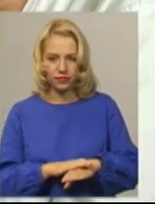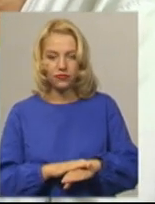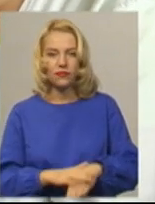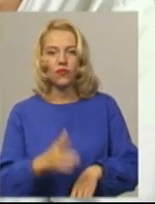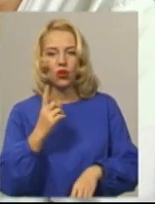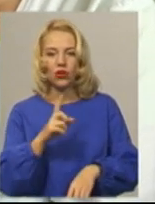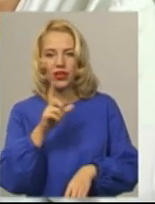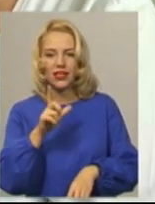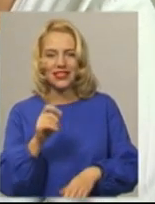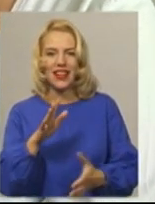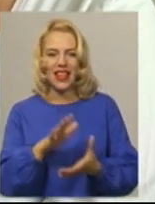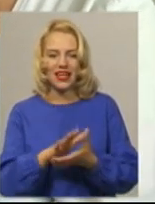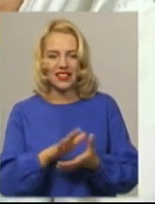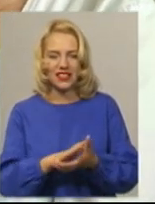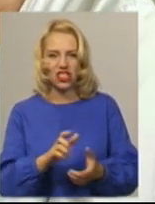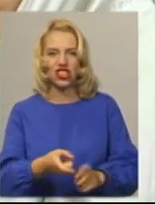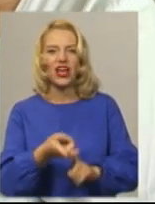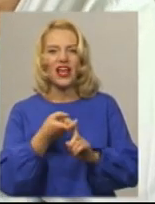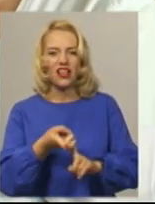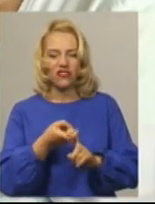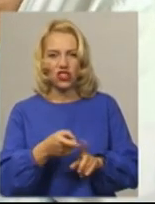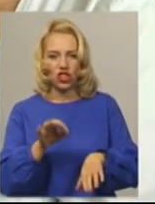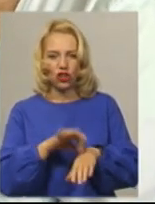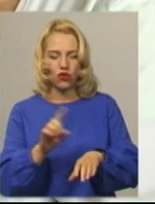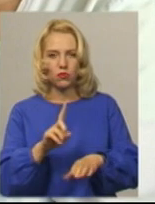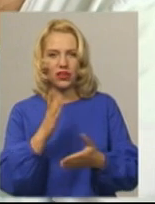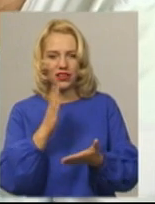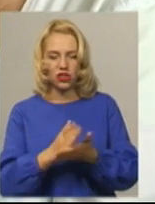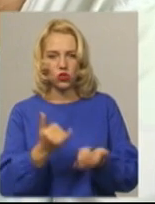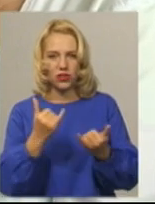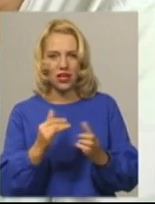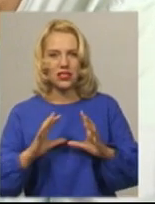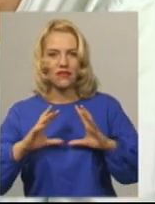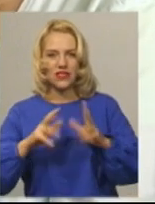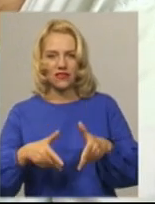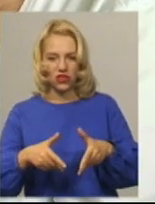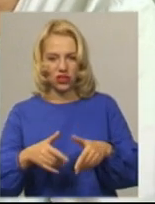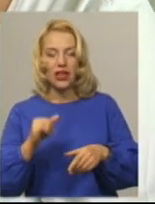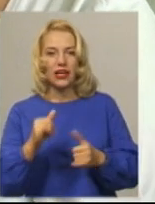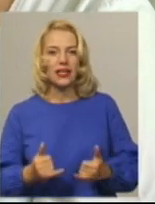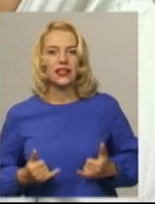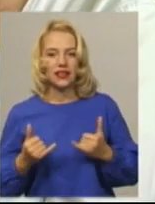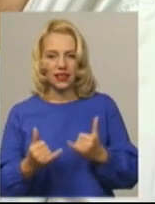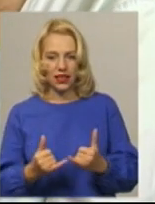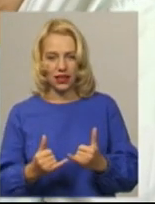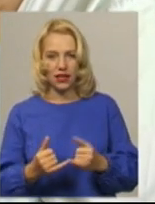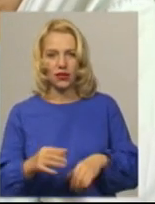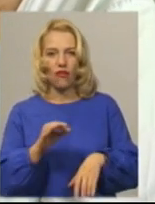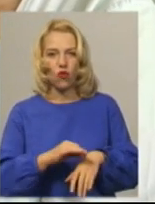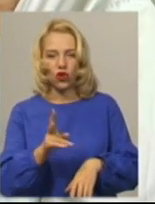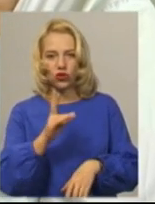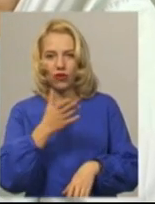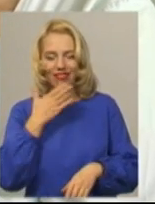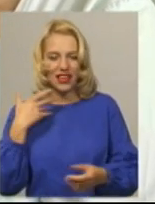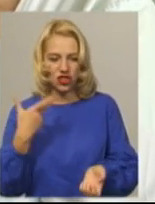з найгрізніших інфекційних хвороб, які існують зараз в світі. І для хворих, які не